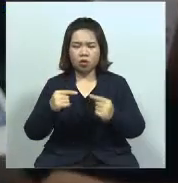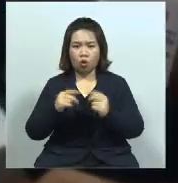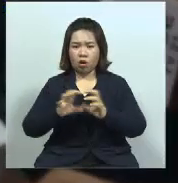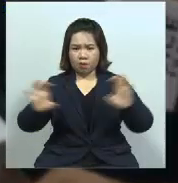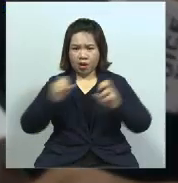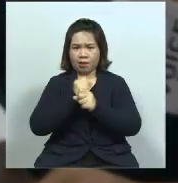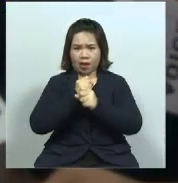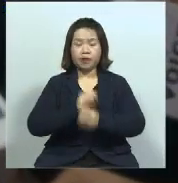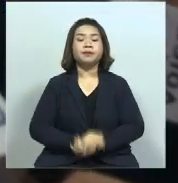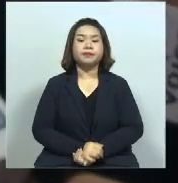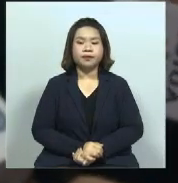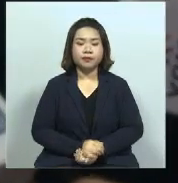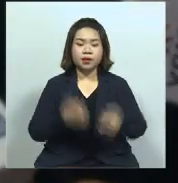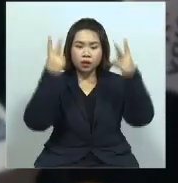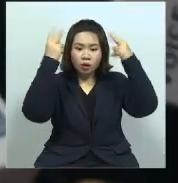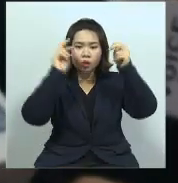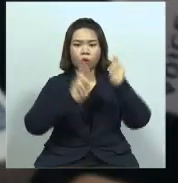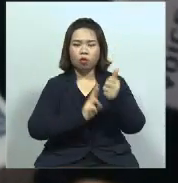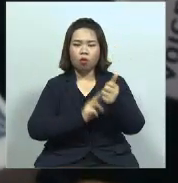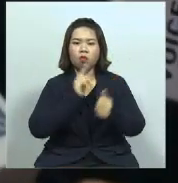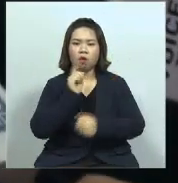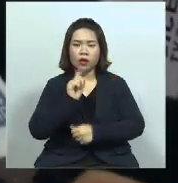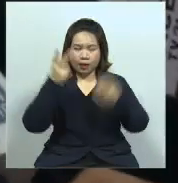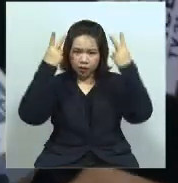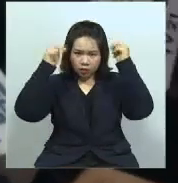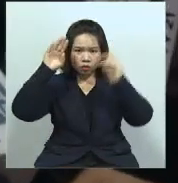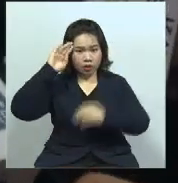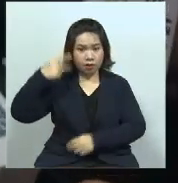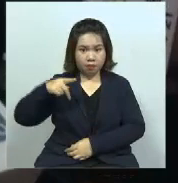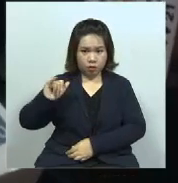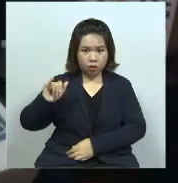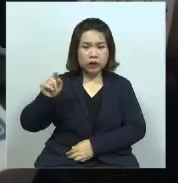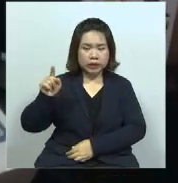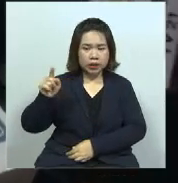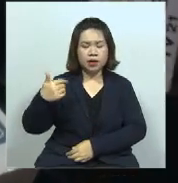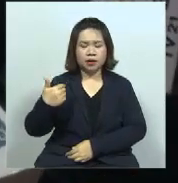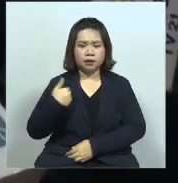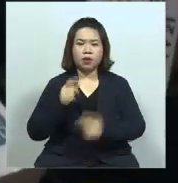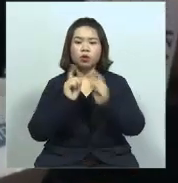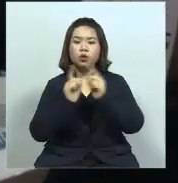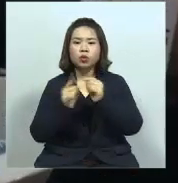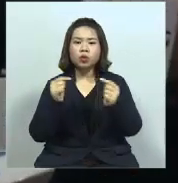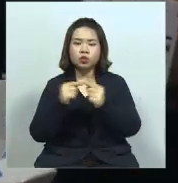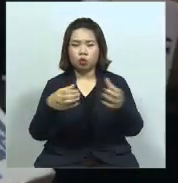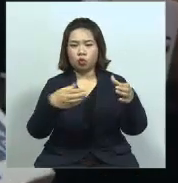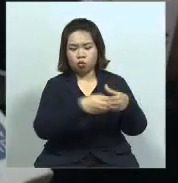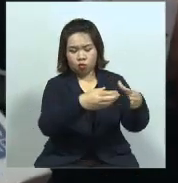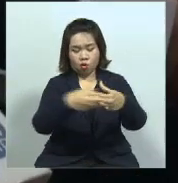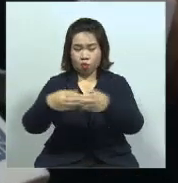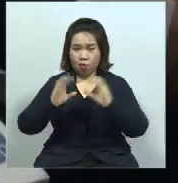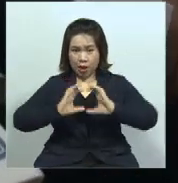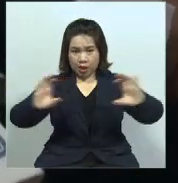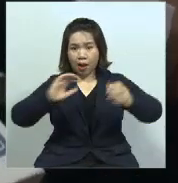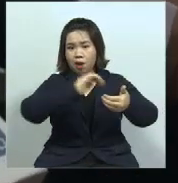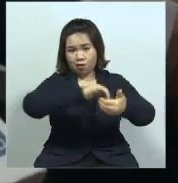นายวิษณุเครืองามรองนายกรัฐมนตรีก็คาดการณ์นะครับว่าพลเอกประยุทธ์จันทร์โอชานายกรัฐมนตรีเนี่ยได้พูดคุยกับพรรคร่วมรัฐบาล